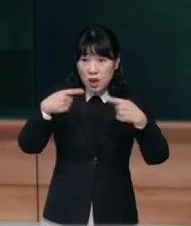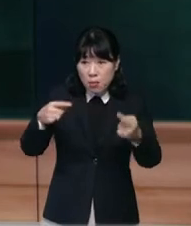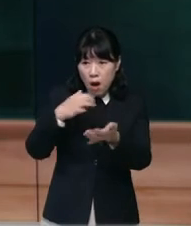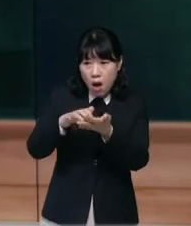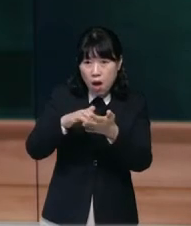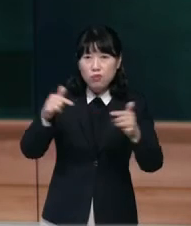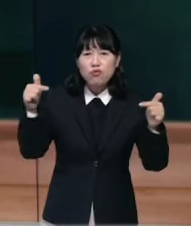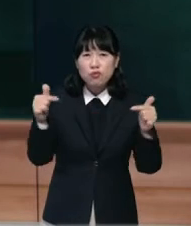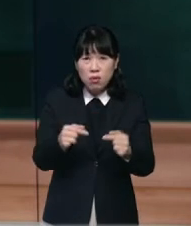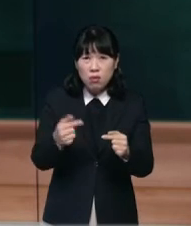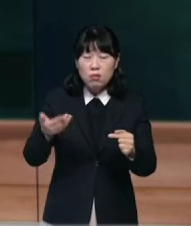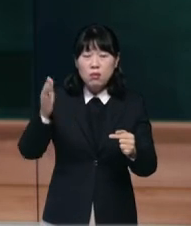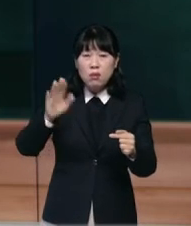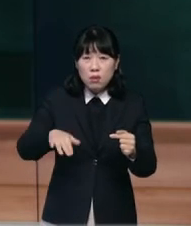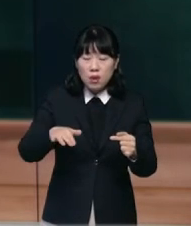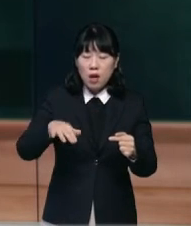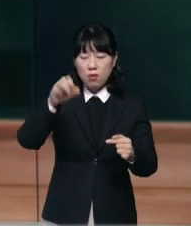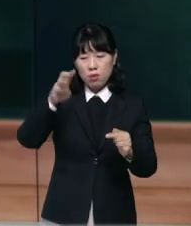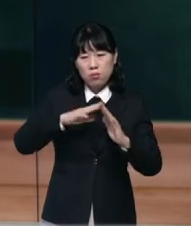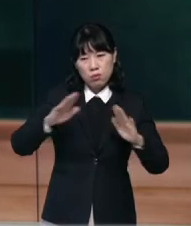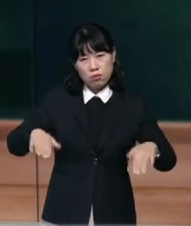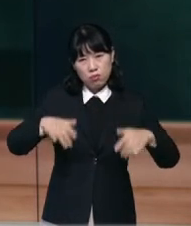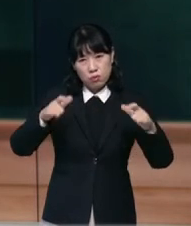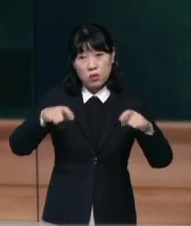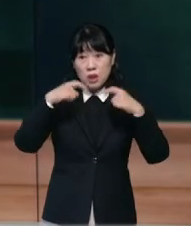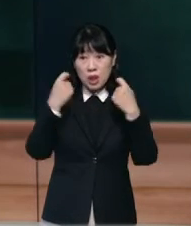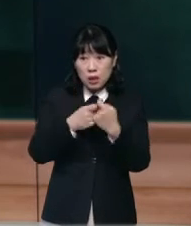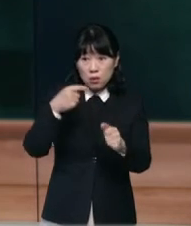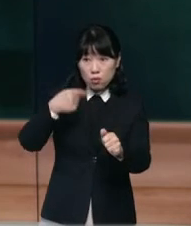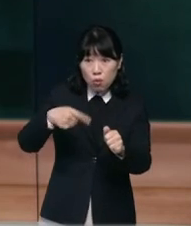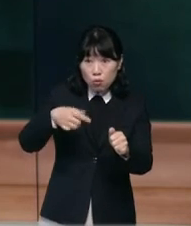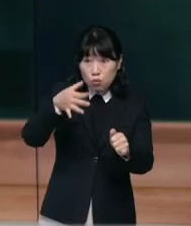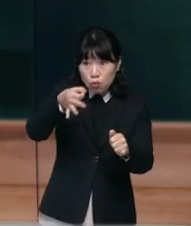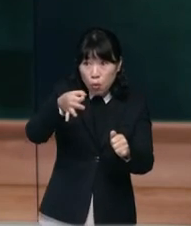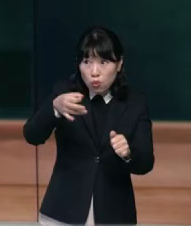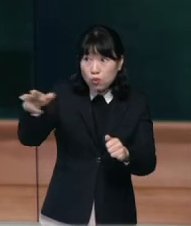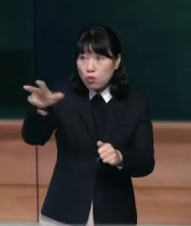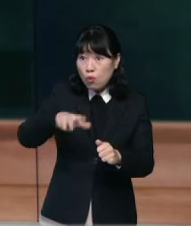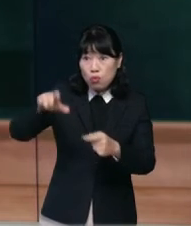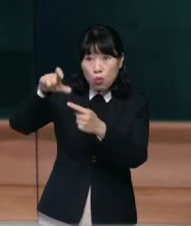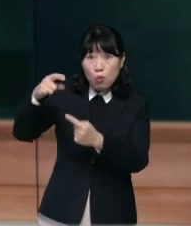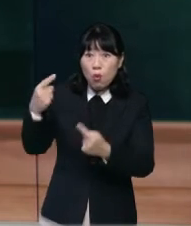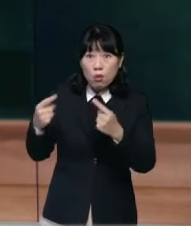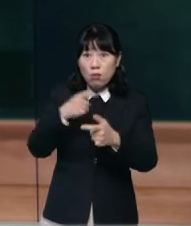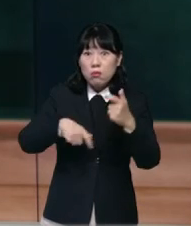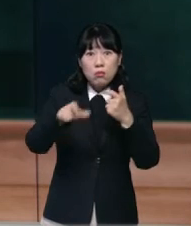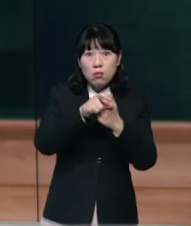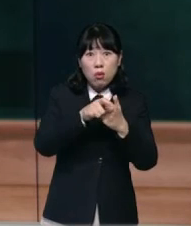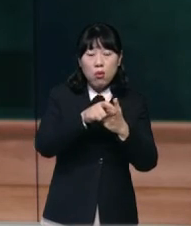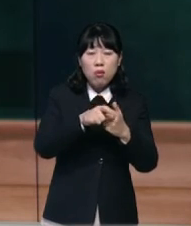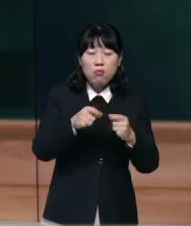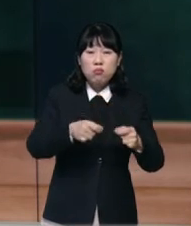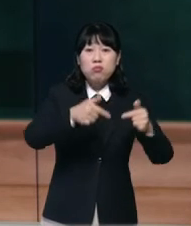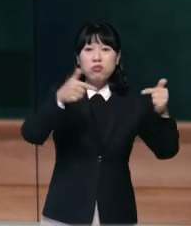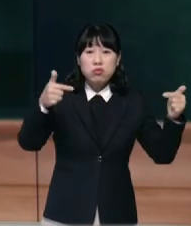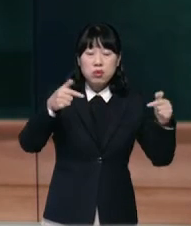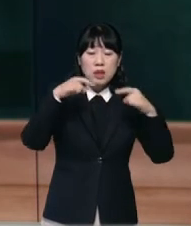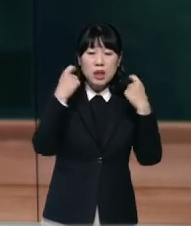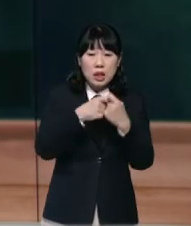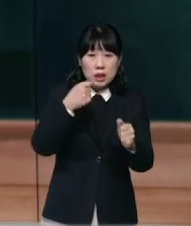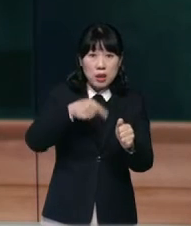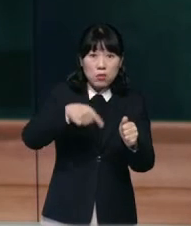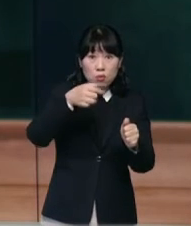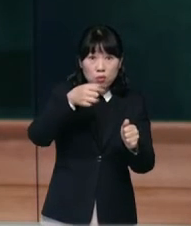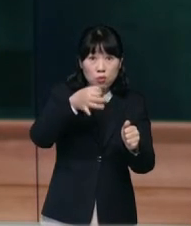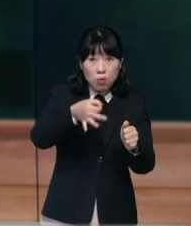줄였지만 광주전남 의 사교육비는 전국 평균과 달리 오히려 늘었습니다 광주 학생의 평균 사교육비는